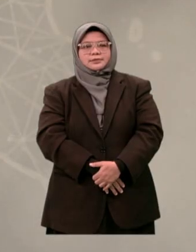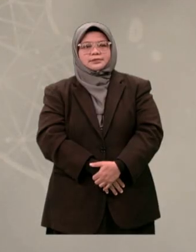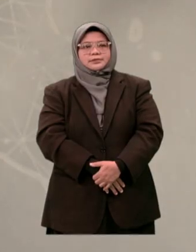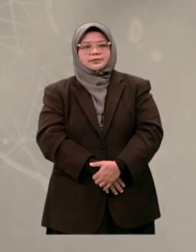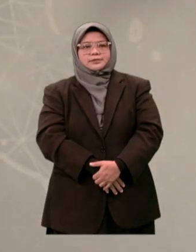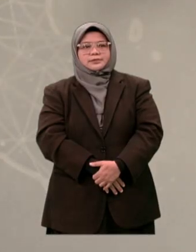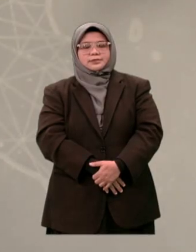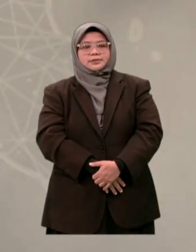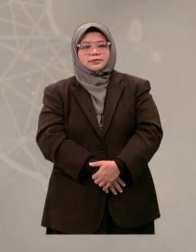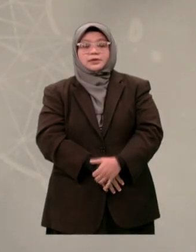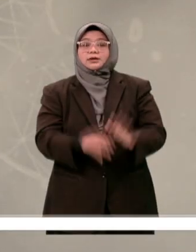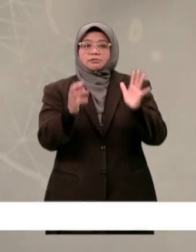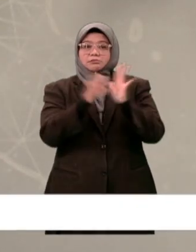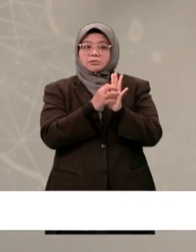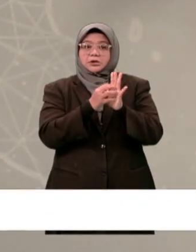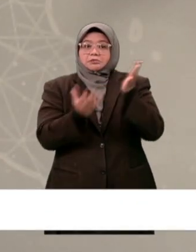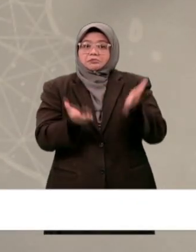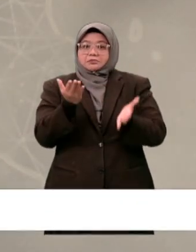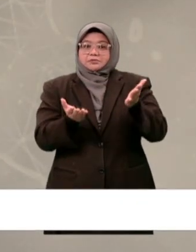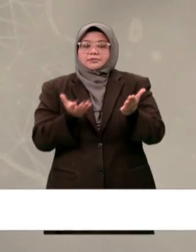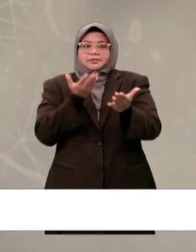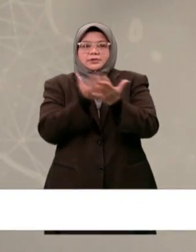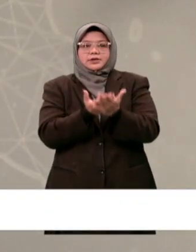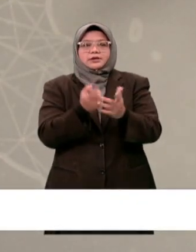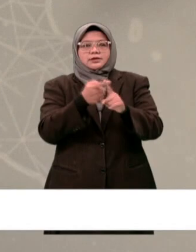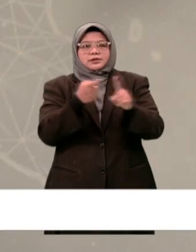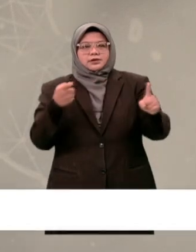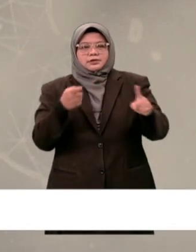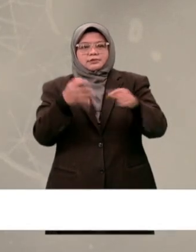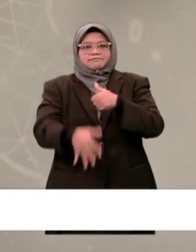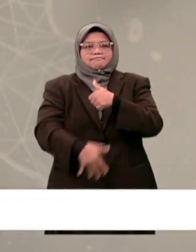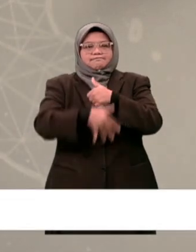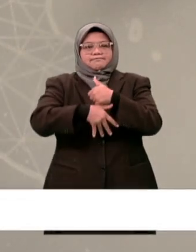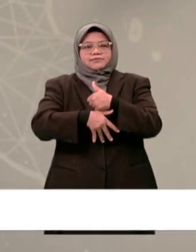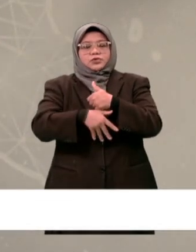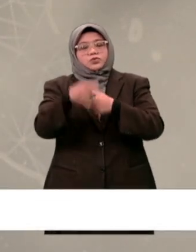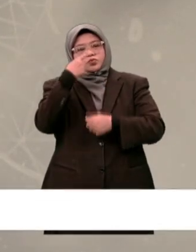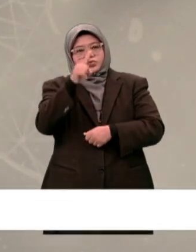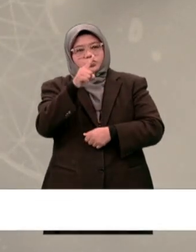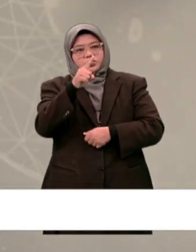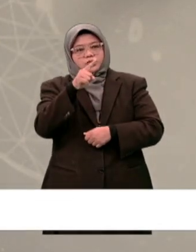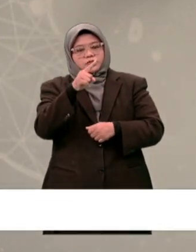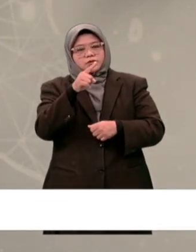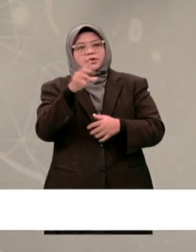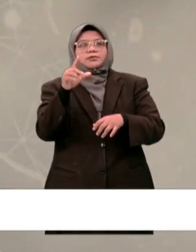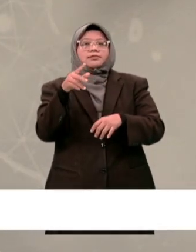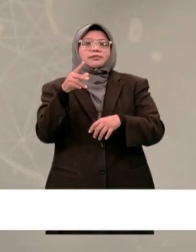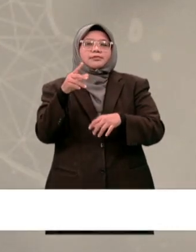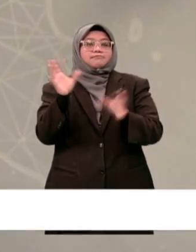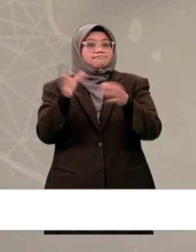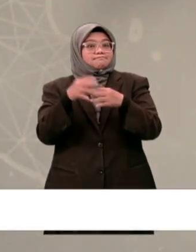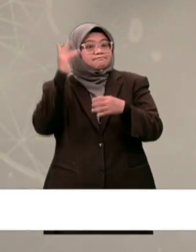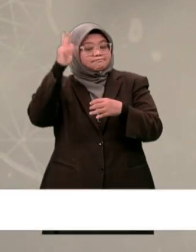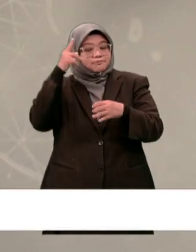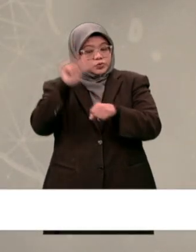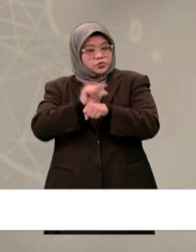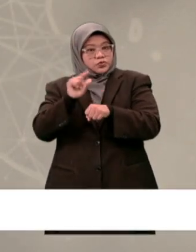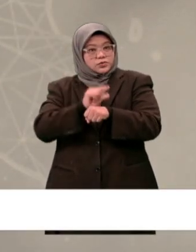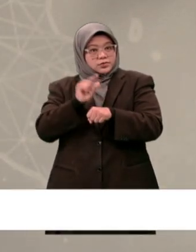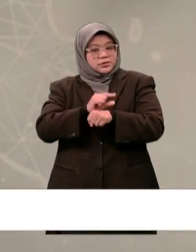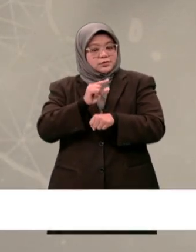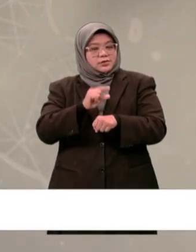pas sedang mempertimbangkan cadangan daripada akar umbinya yang meminta supaya Parti itu menggunakan logo sendiri pada